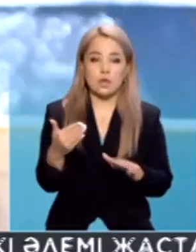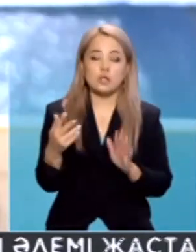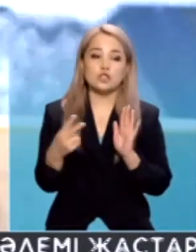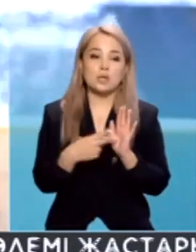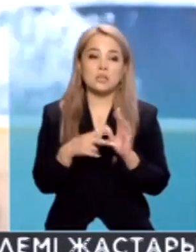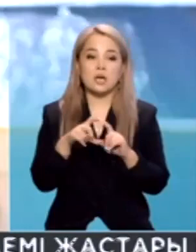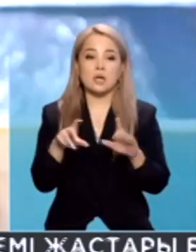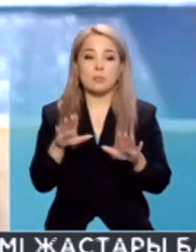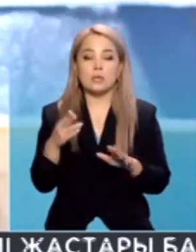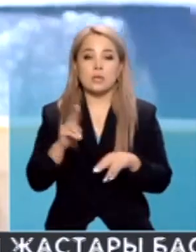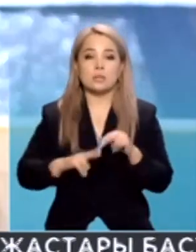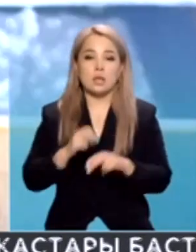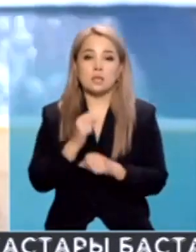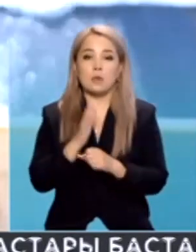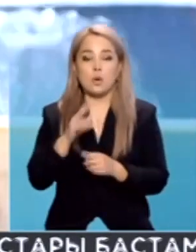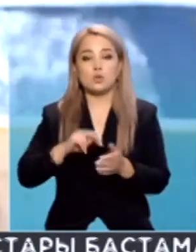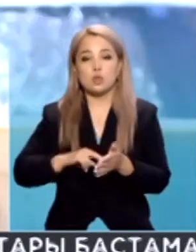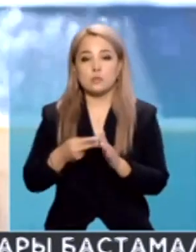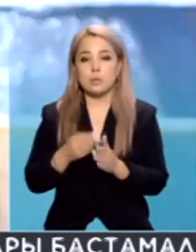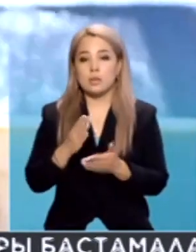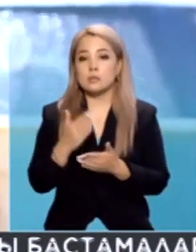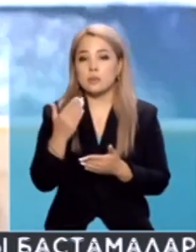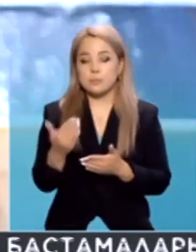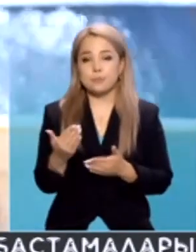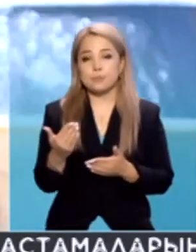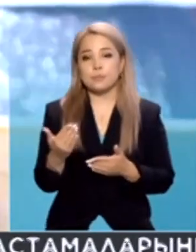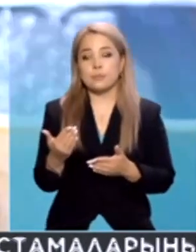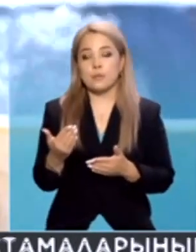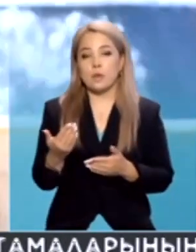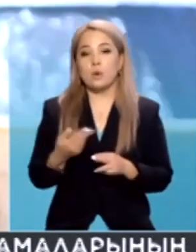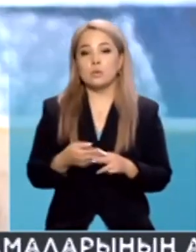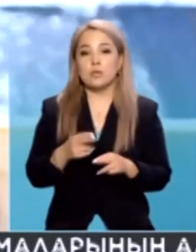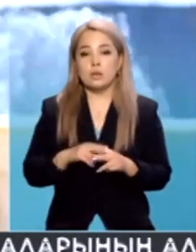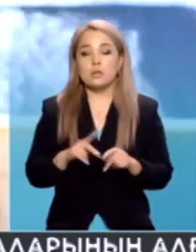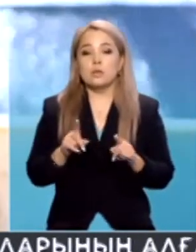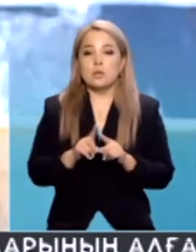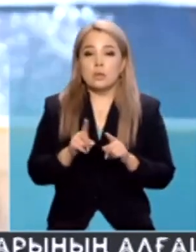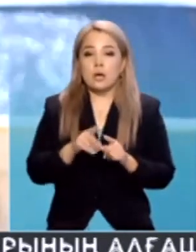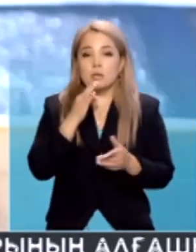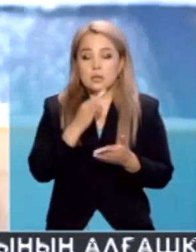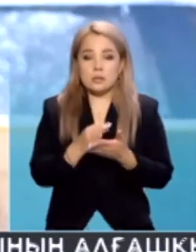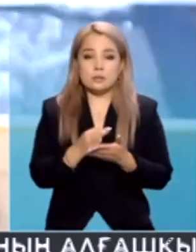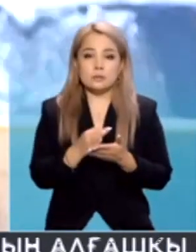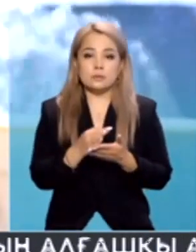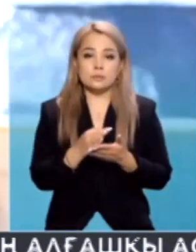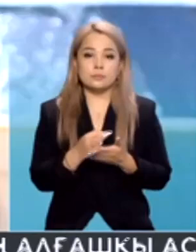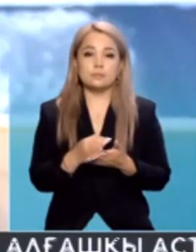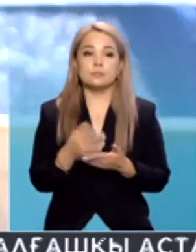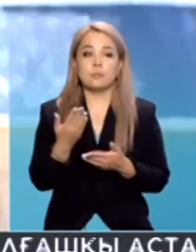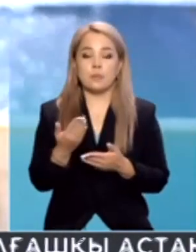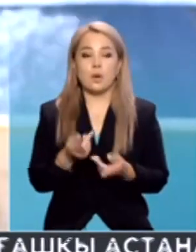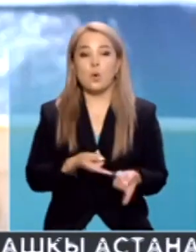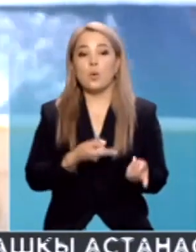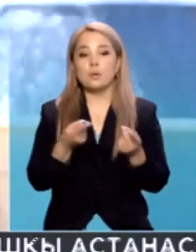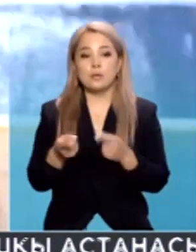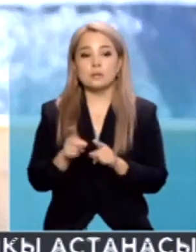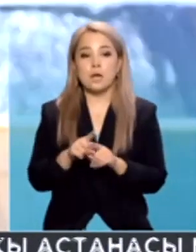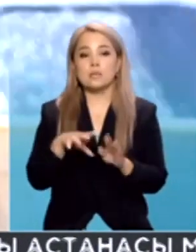7 ғимарат салынады деп жоспарланған. Сондай-ақ жаңағы сол Жезқазғанға көшіп